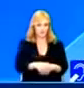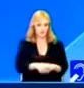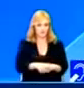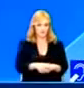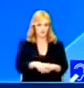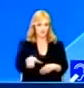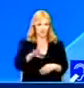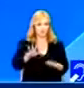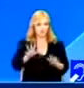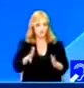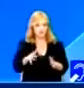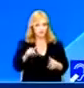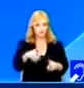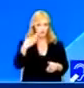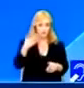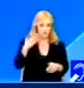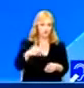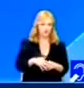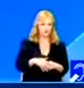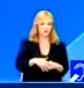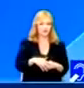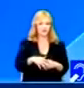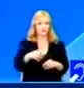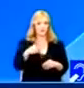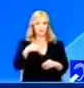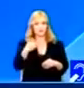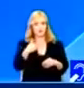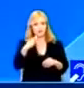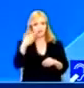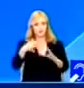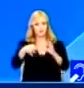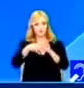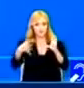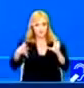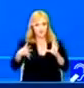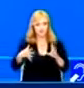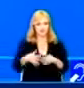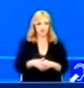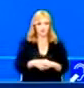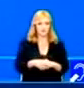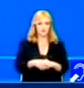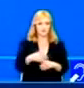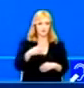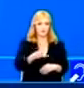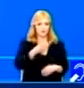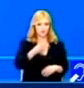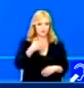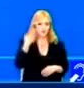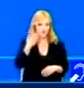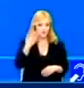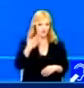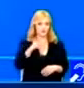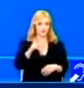acum în România, cu dorința de a avea regiuni autonome, separate, că tare mi-aș dori ca România și această